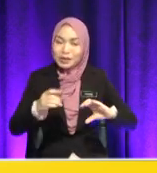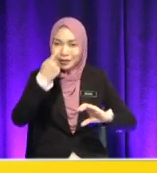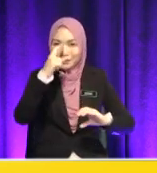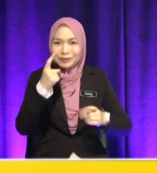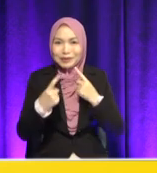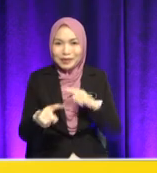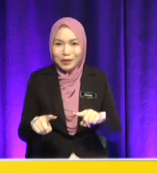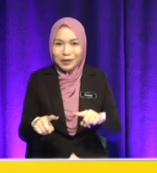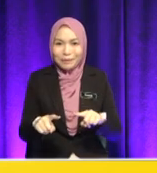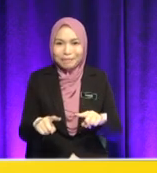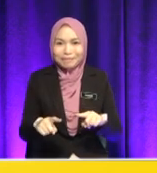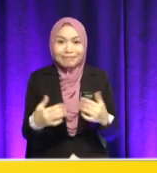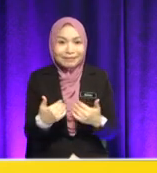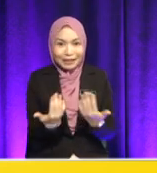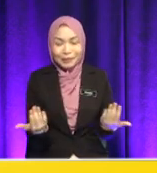seterusnya